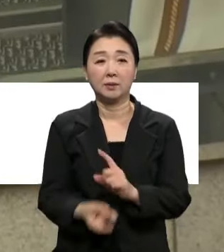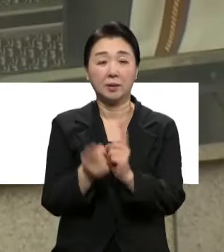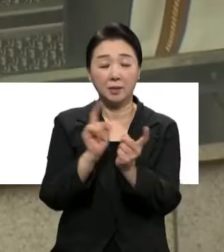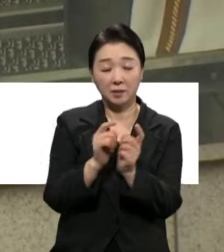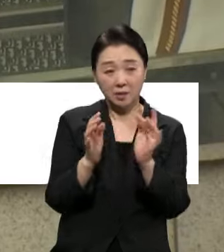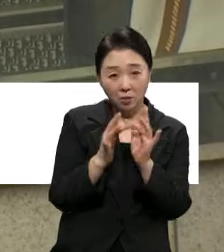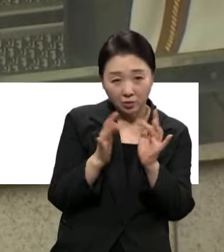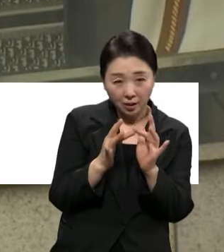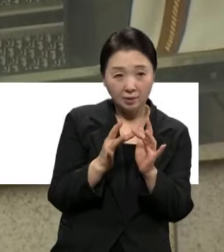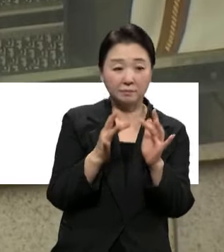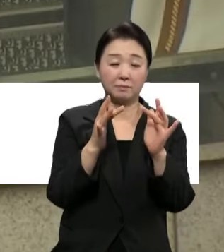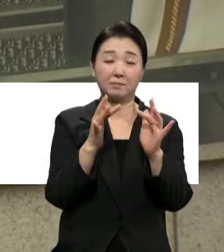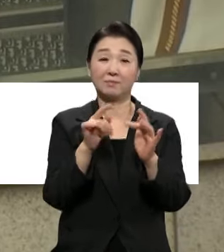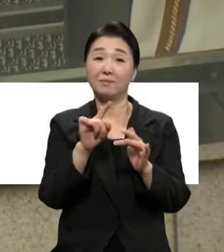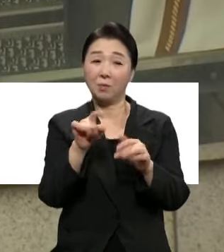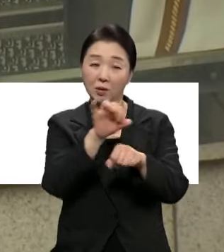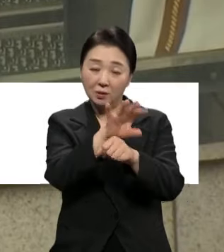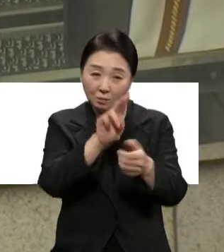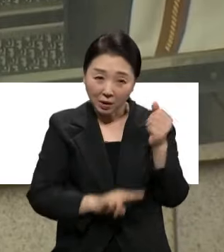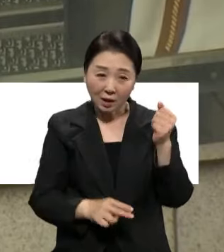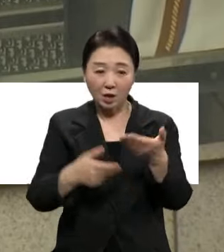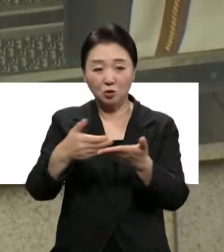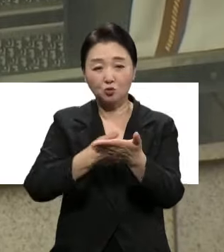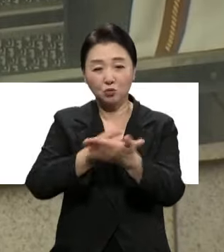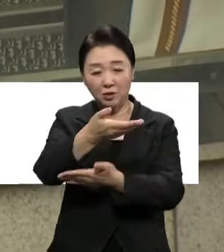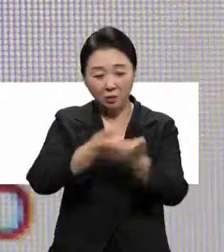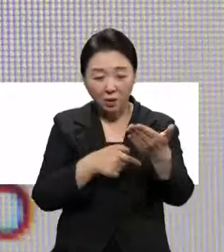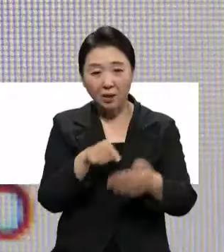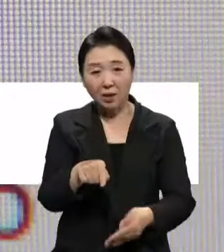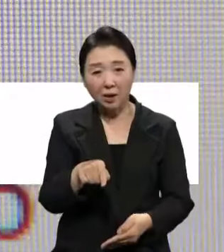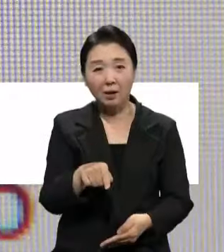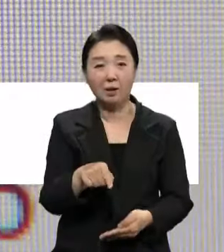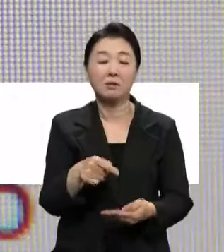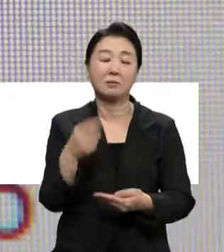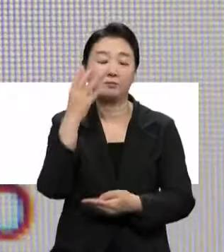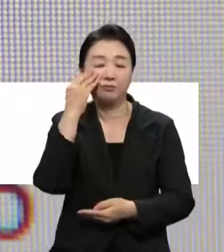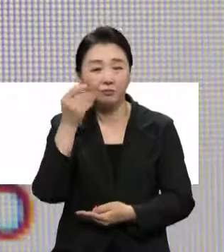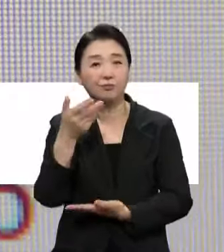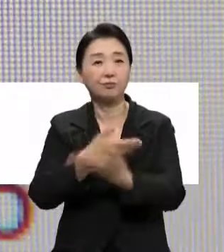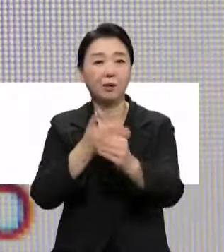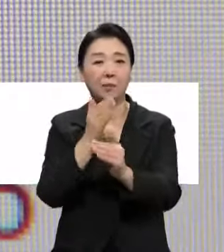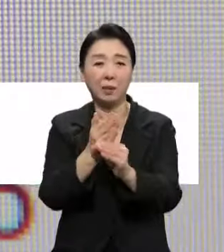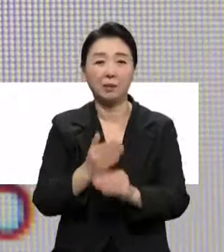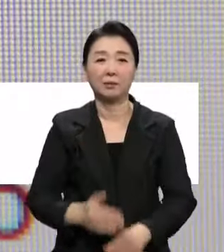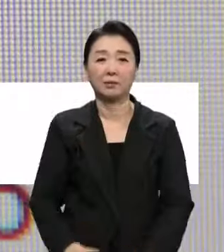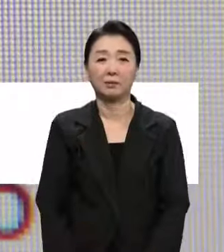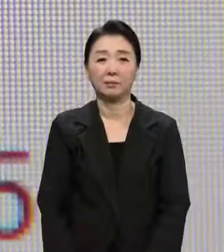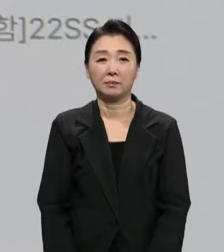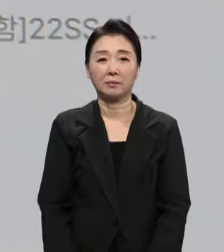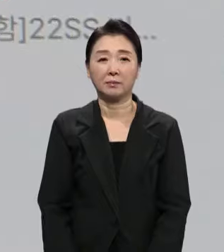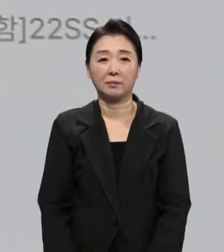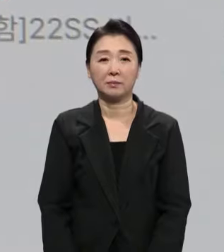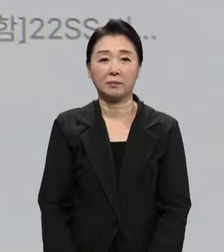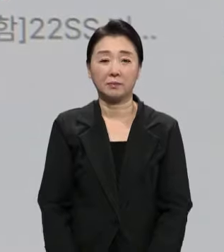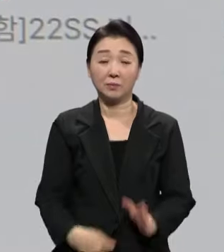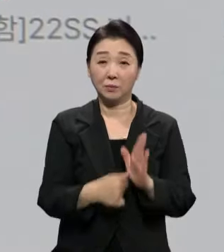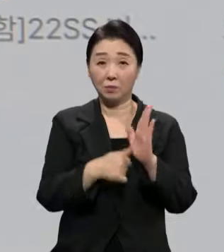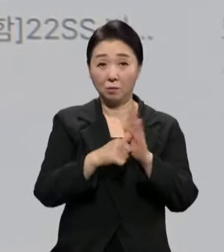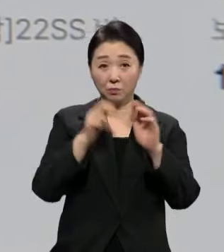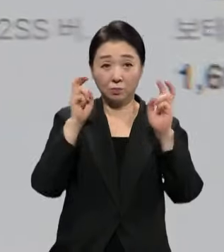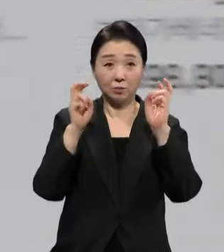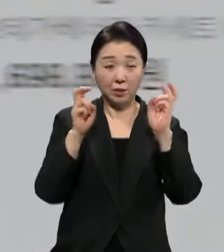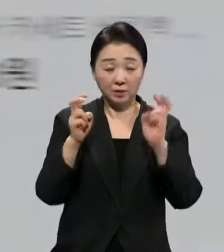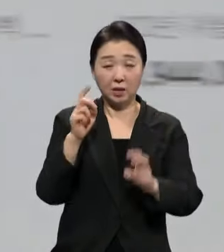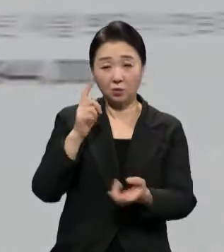온라인 사이트라든가 또 중고거래 사이트에서의 거래가 활성화된다 이렇게 볼 수가 있고. 최근 명품 브랜드들이